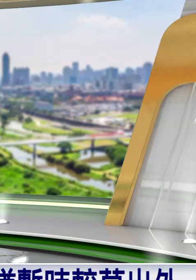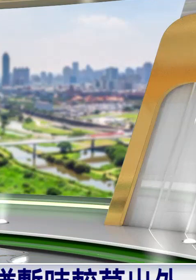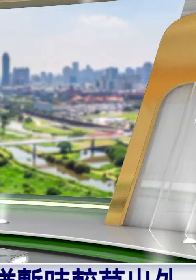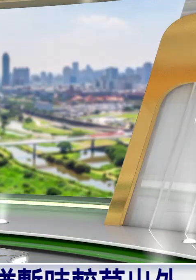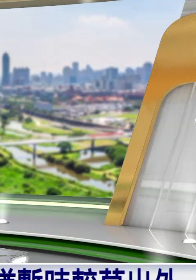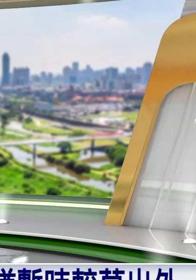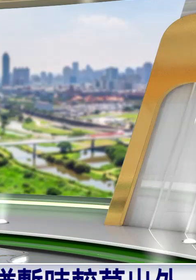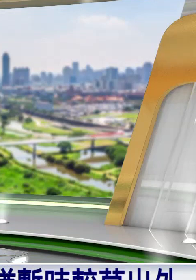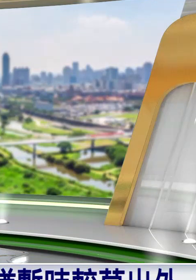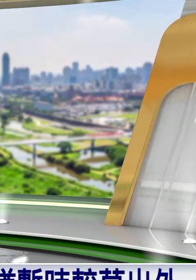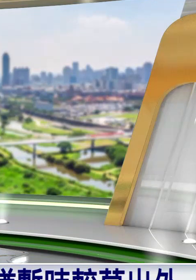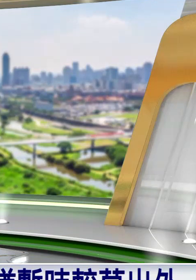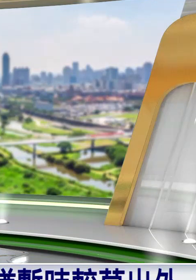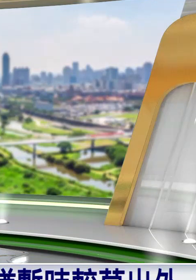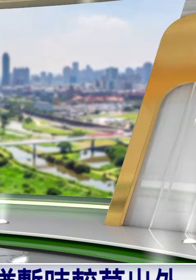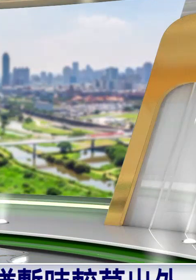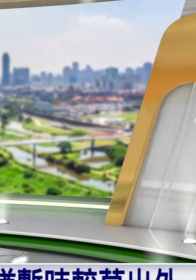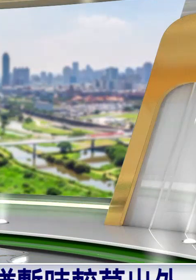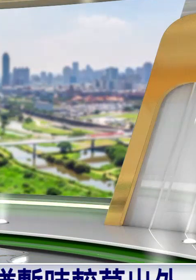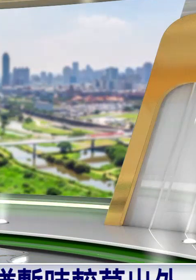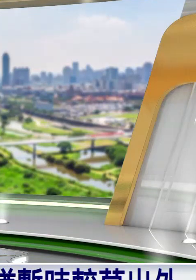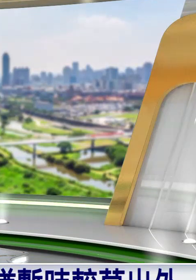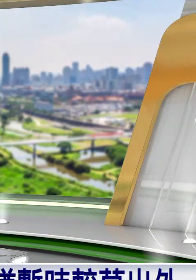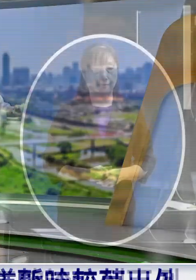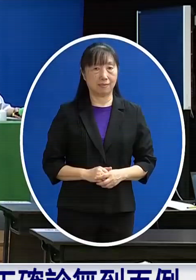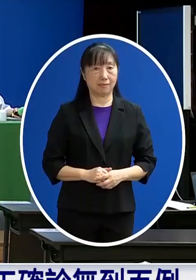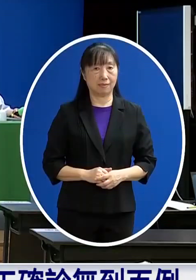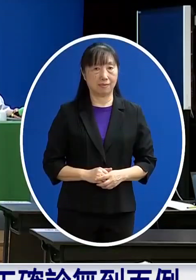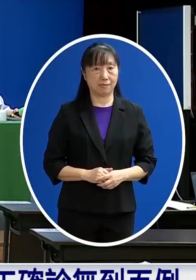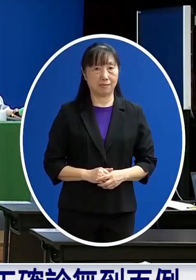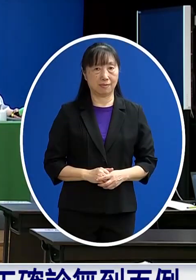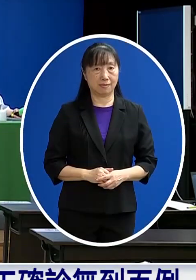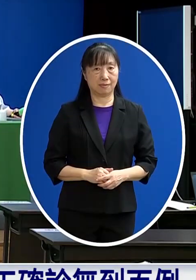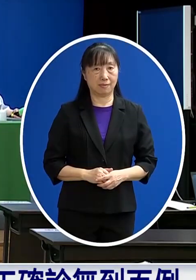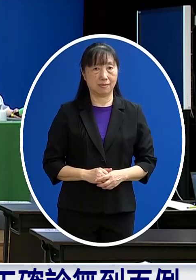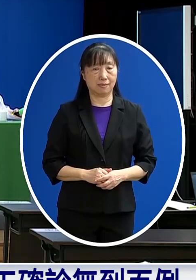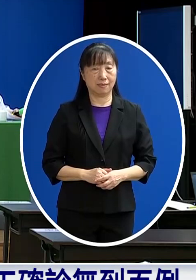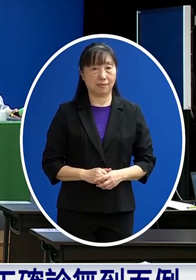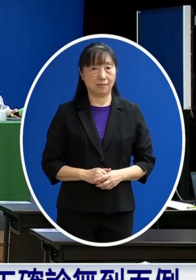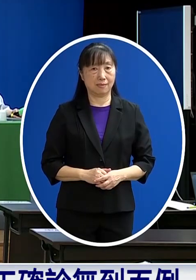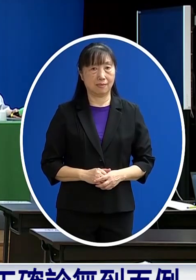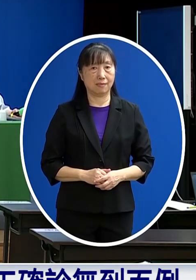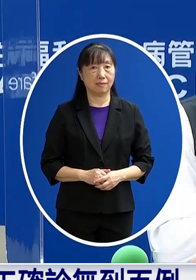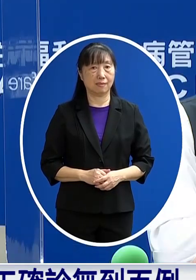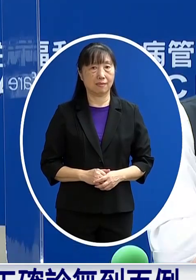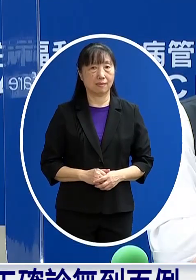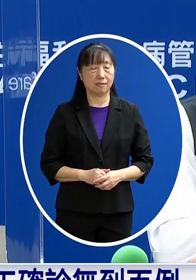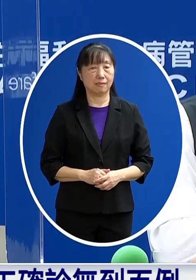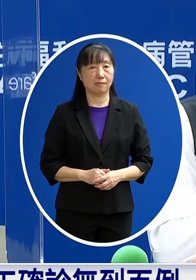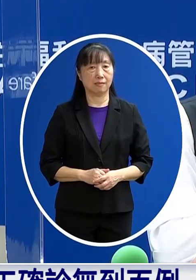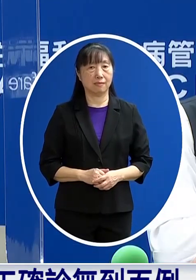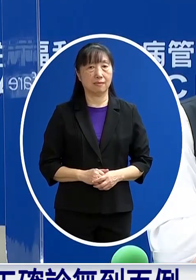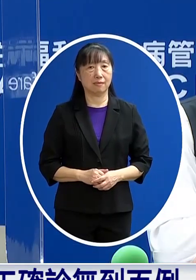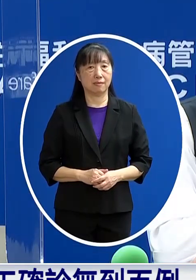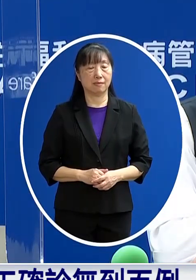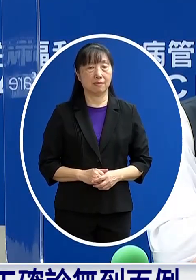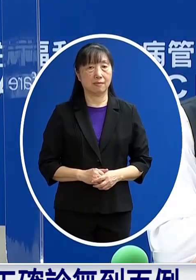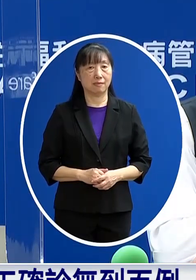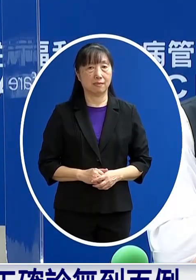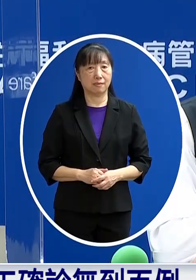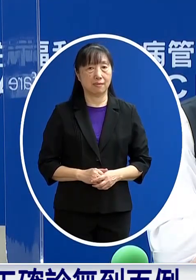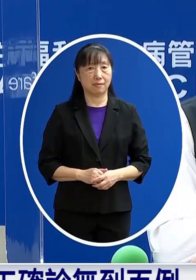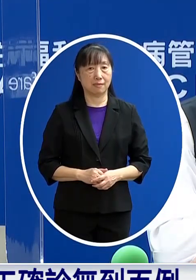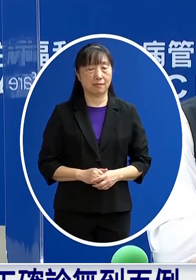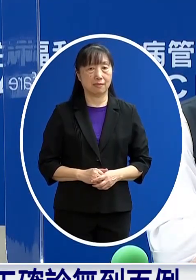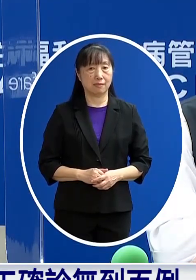莫出门，因为三级警戒也未解除。 新冠疫情本土个案继续增加，拜一礼拜新增加60例本